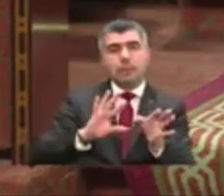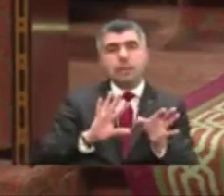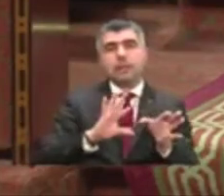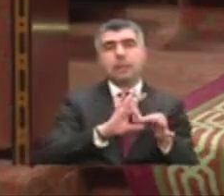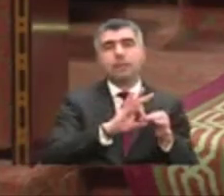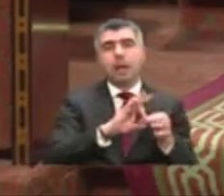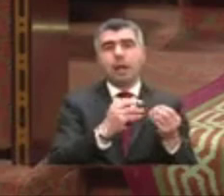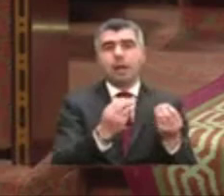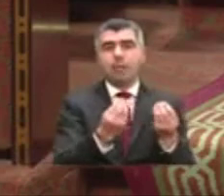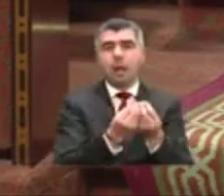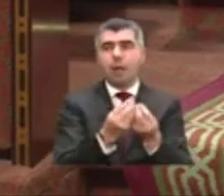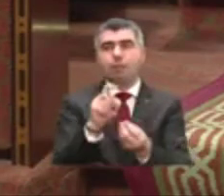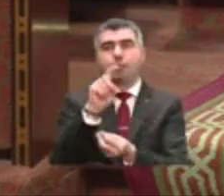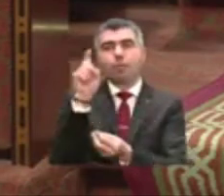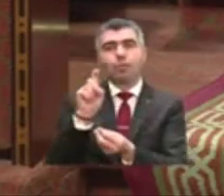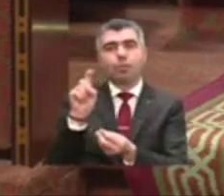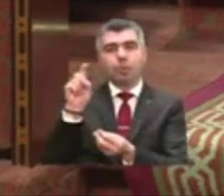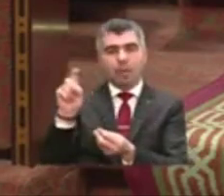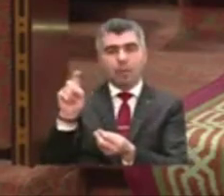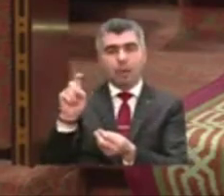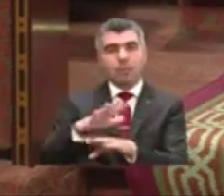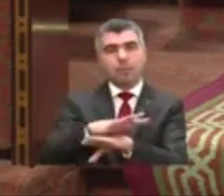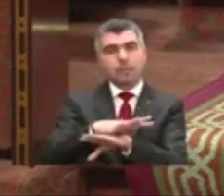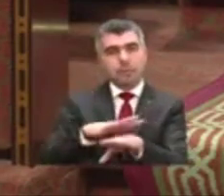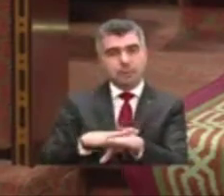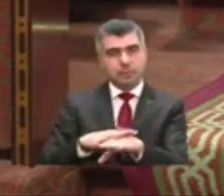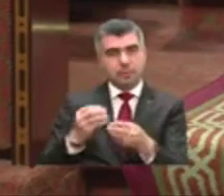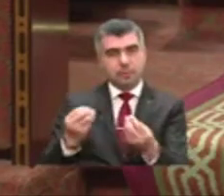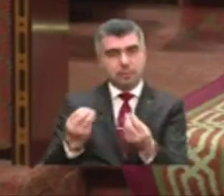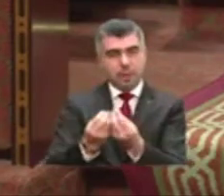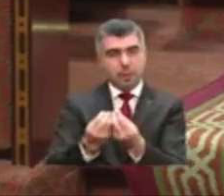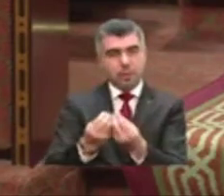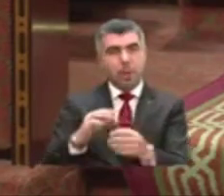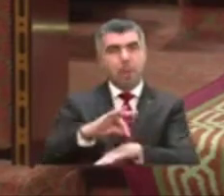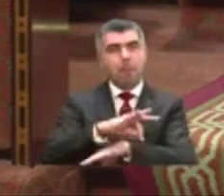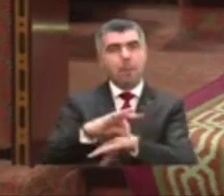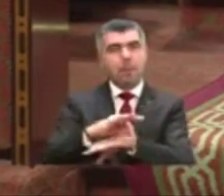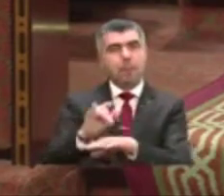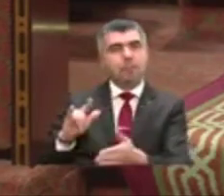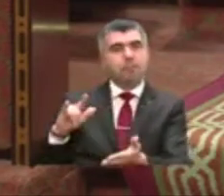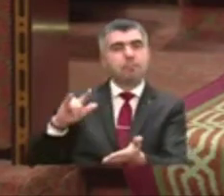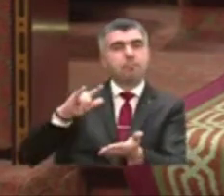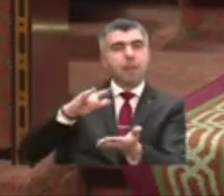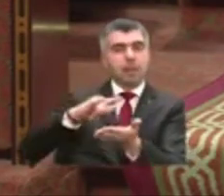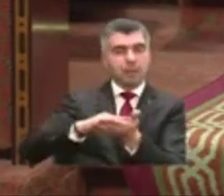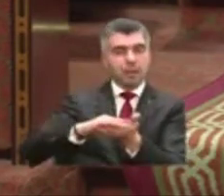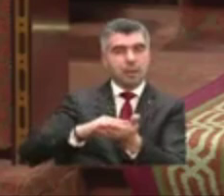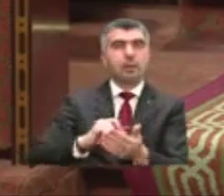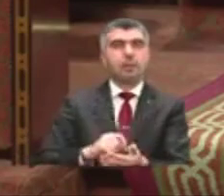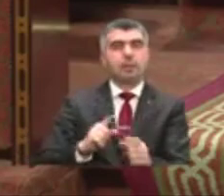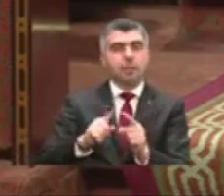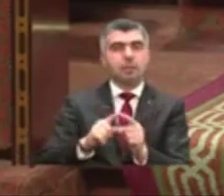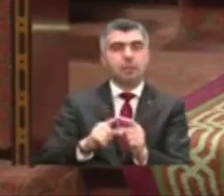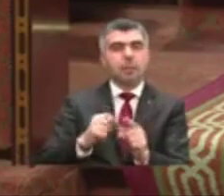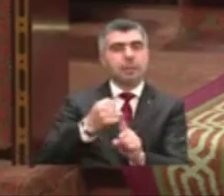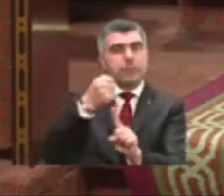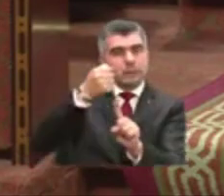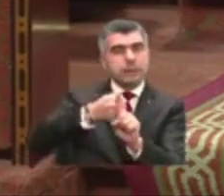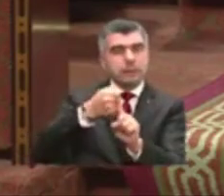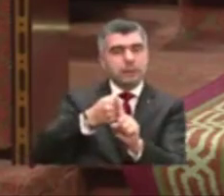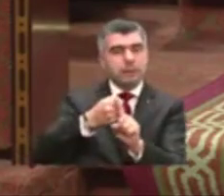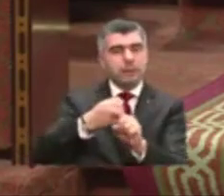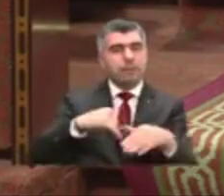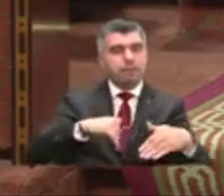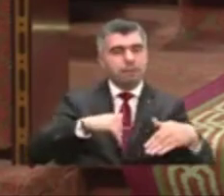شراكه مع الجهه اللي من اجل، وكذلك مع المكتب ديال المطارات، باش يمكننا نجزو هذا الطريق